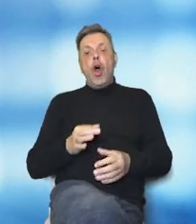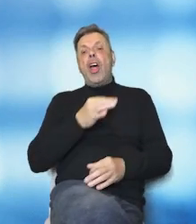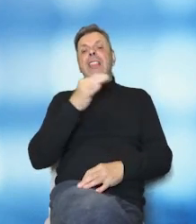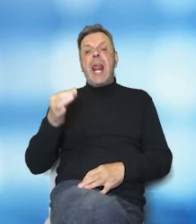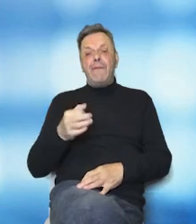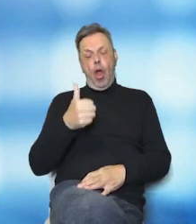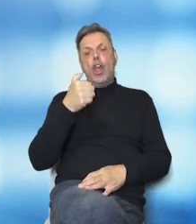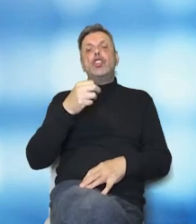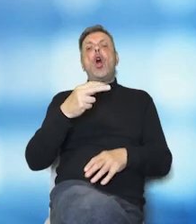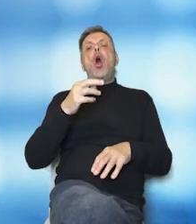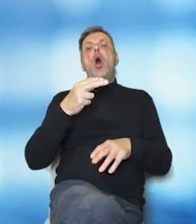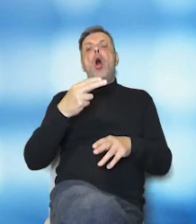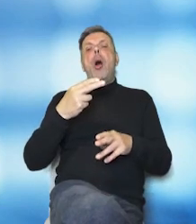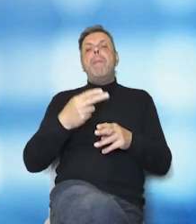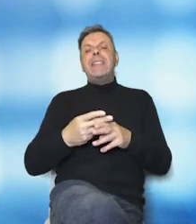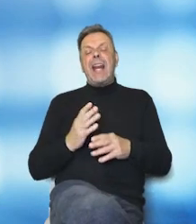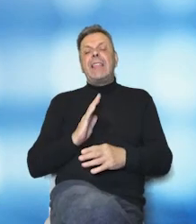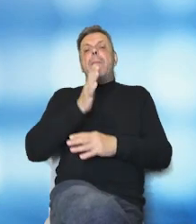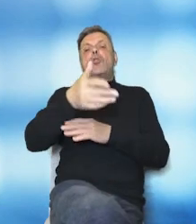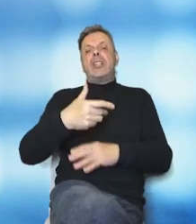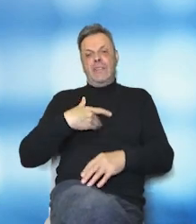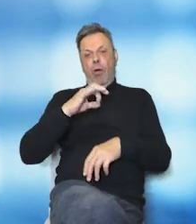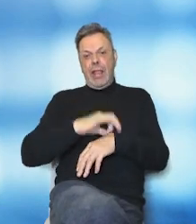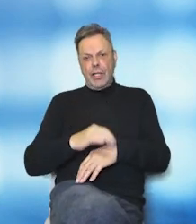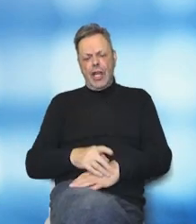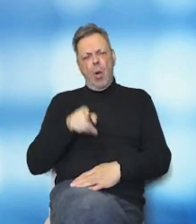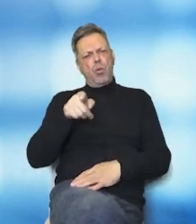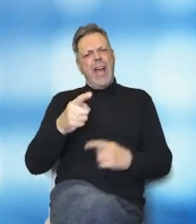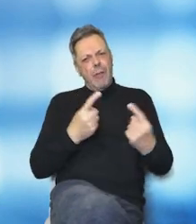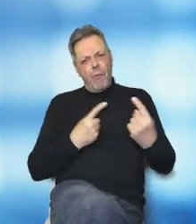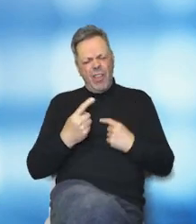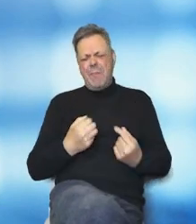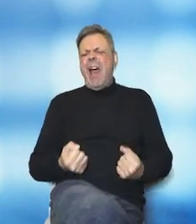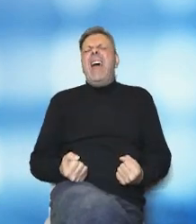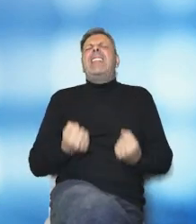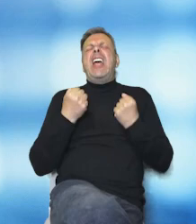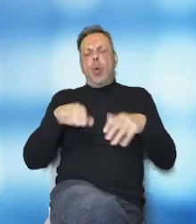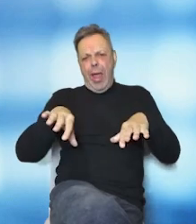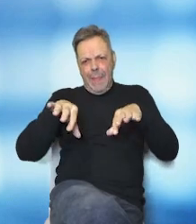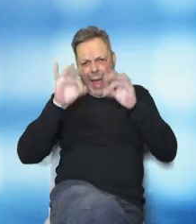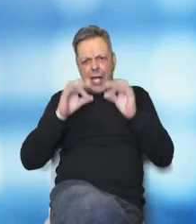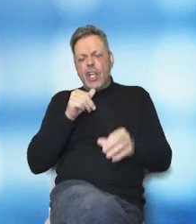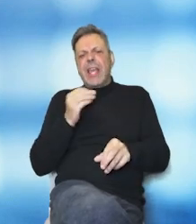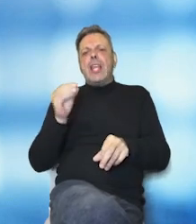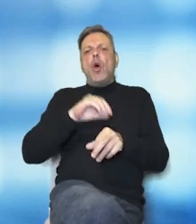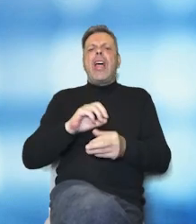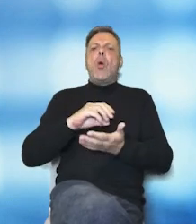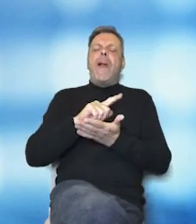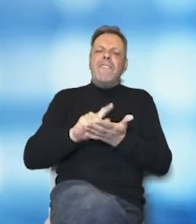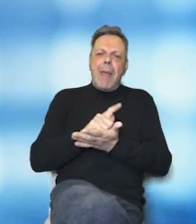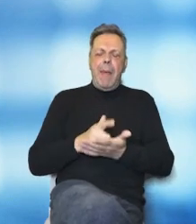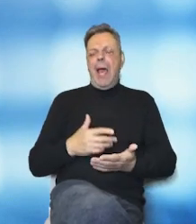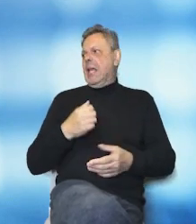100 pacijenata dođe kod svojeg liječnika. Dakle, u takvim uvjetima teško je naći i dodatnog vremena